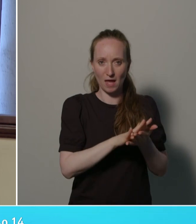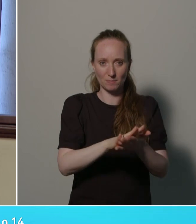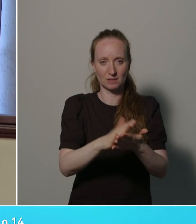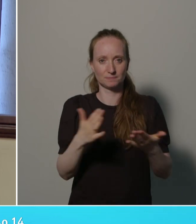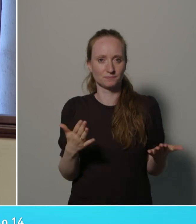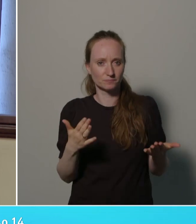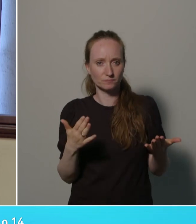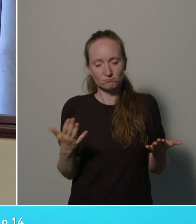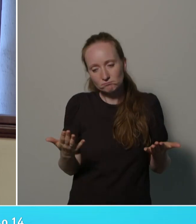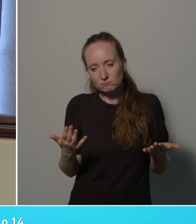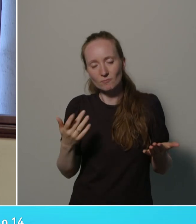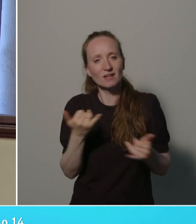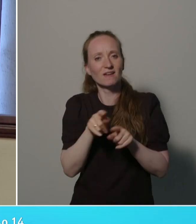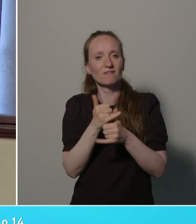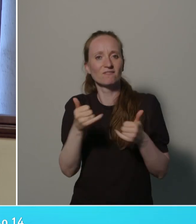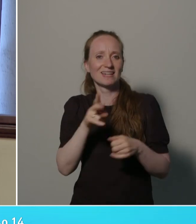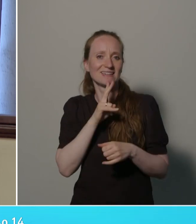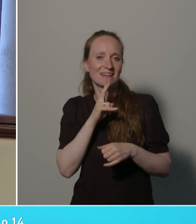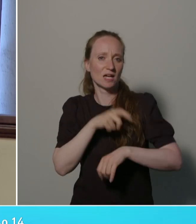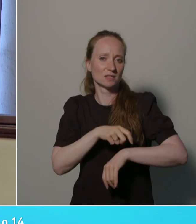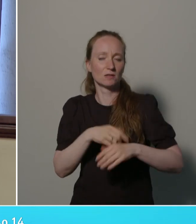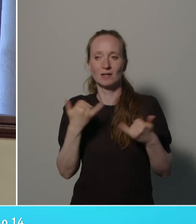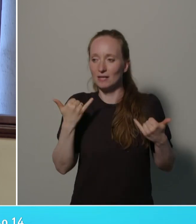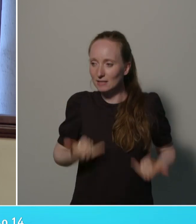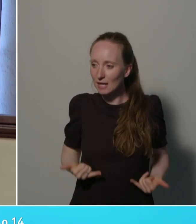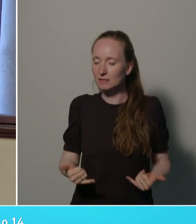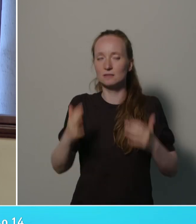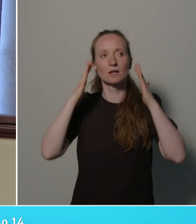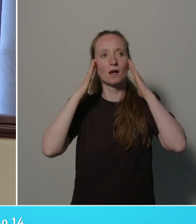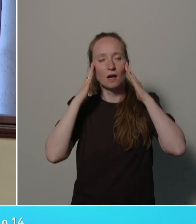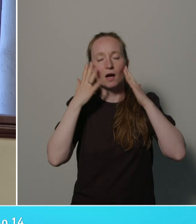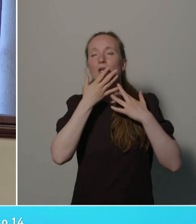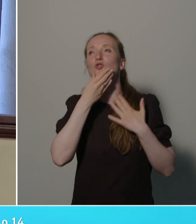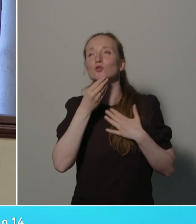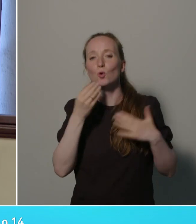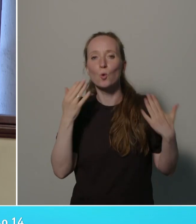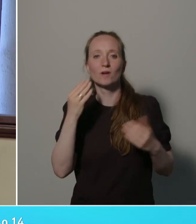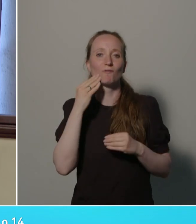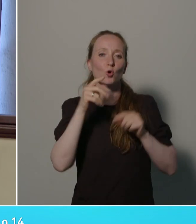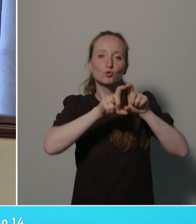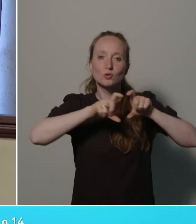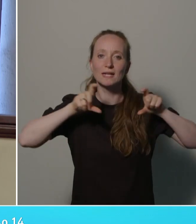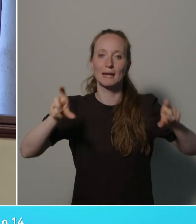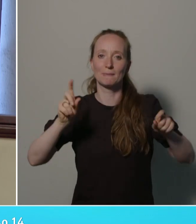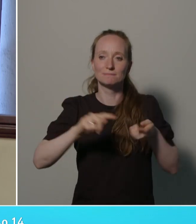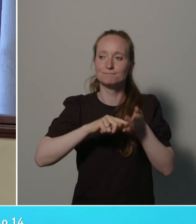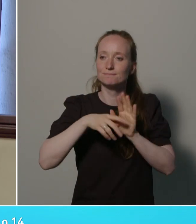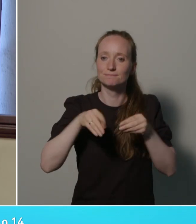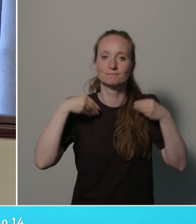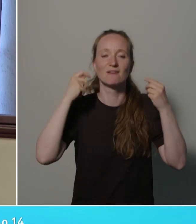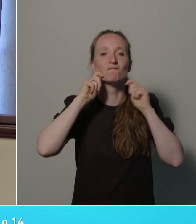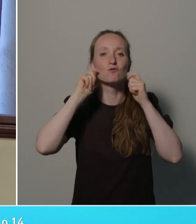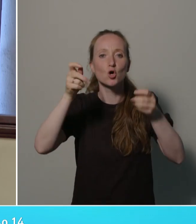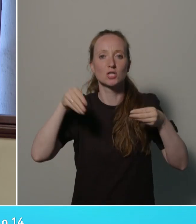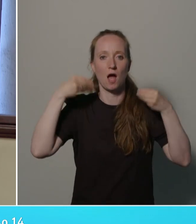da kann es doch jetzt wirklich das Herz in der Seele aufgehen, wenn ein Wohnungsunternehmen etwas präsentiert, wo es